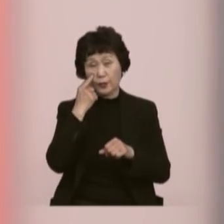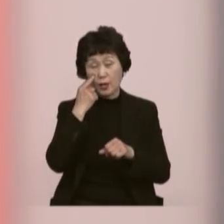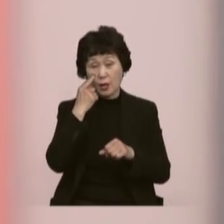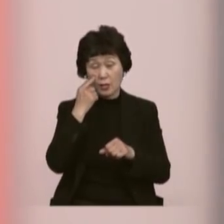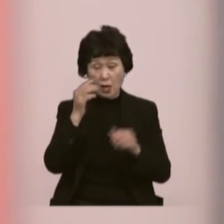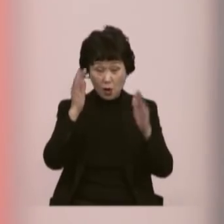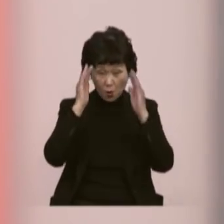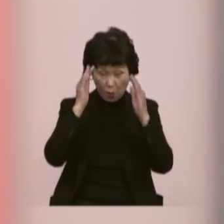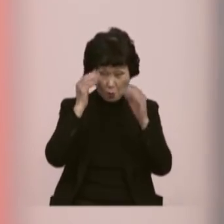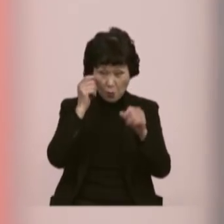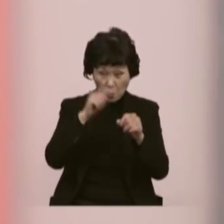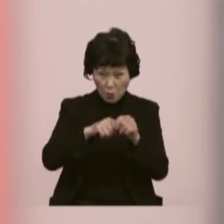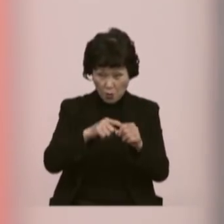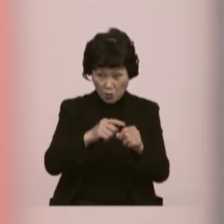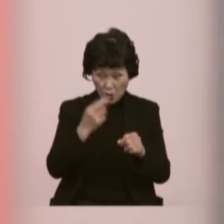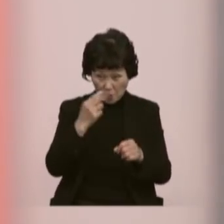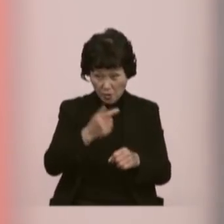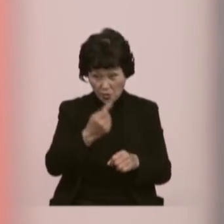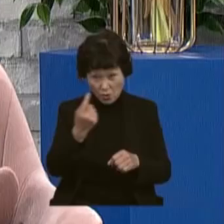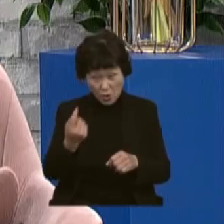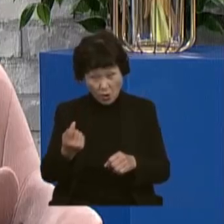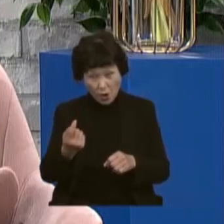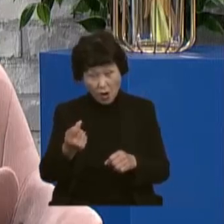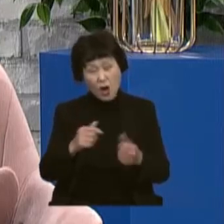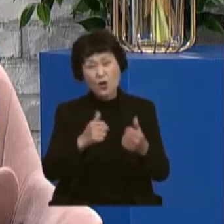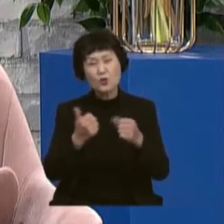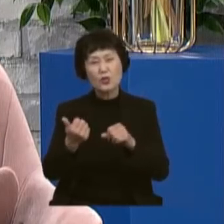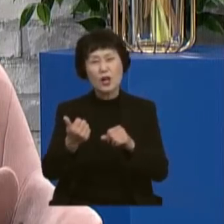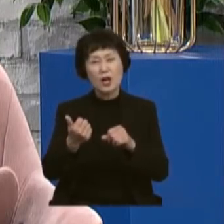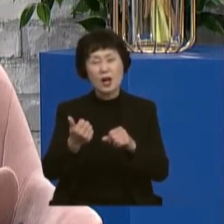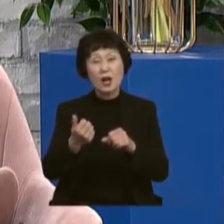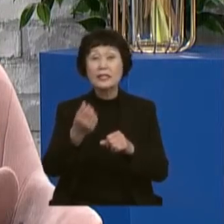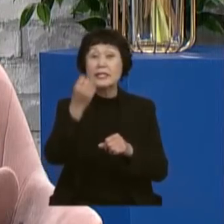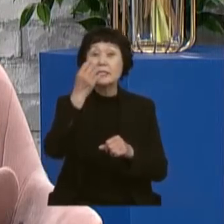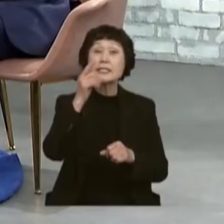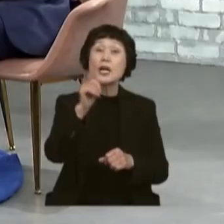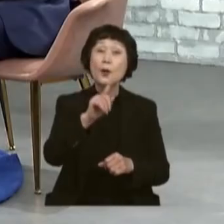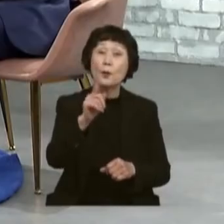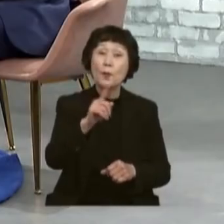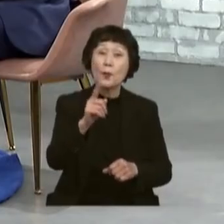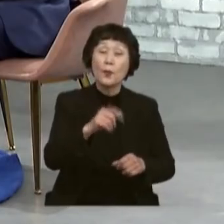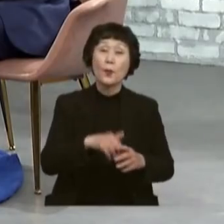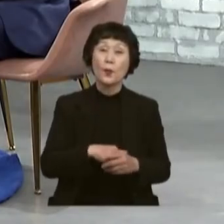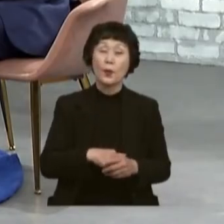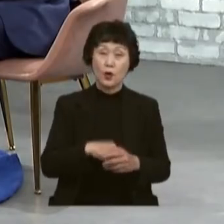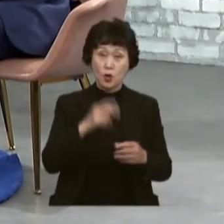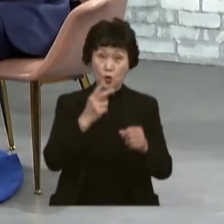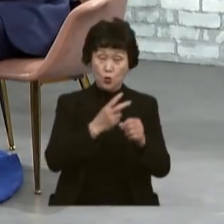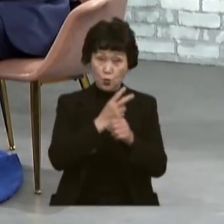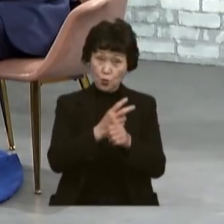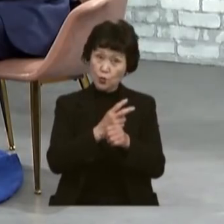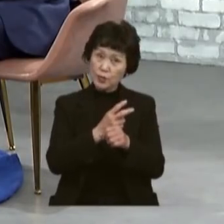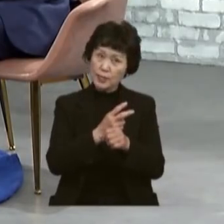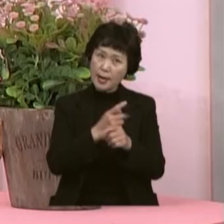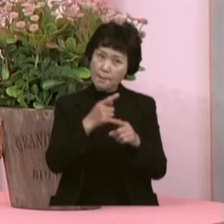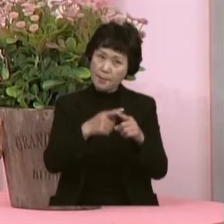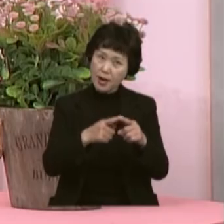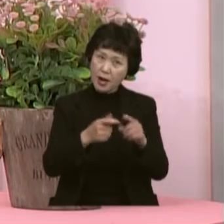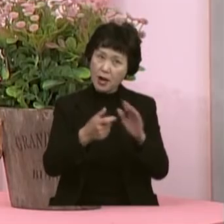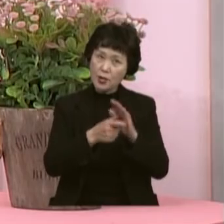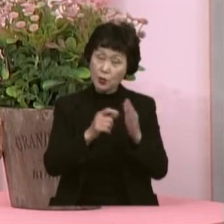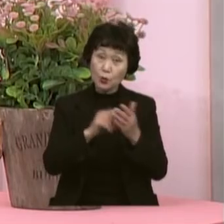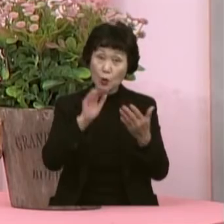유학 와서 내가 원하는 그걸 딱 이루는 날. 근데 다양 감사한 건 신기한 건 2시간 반 정도 있더니